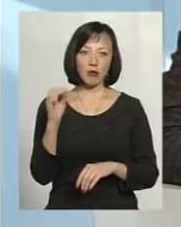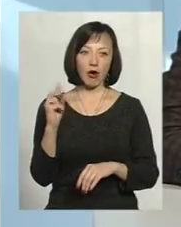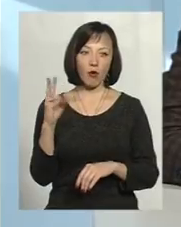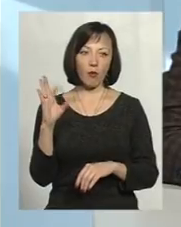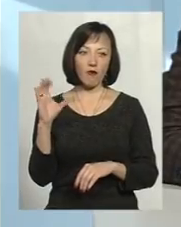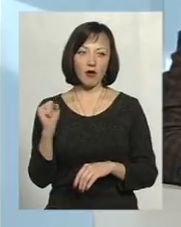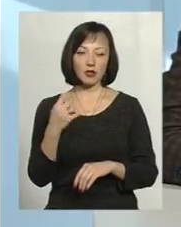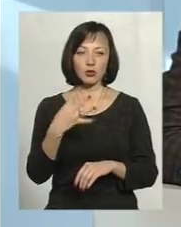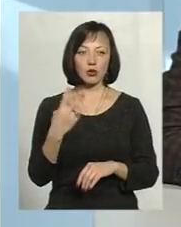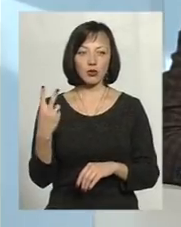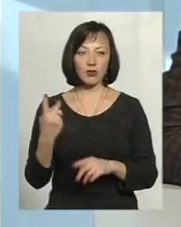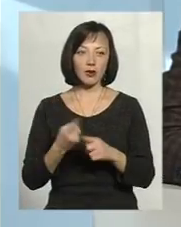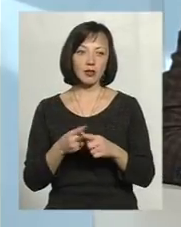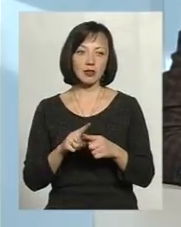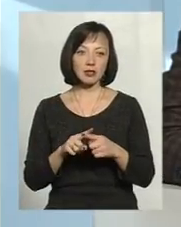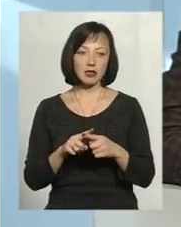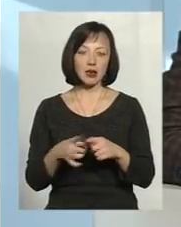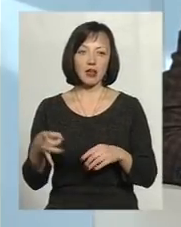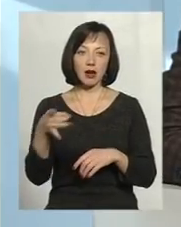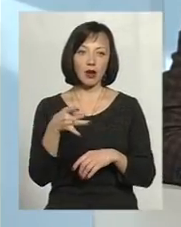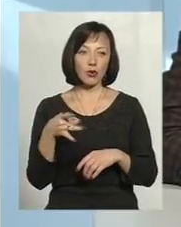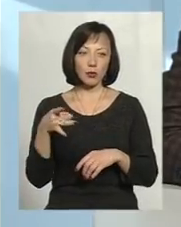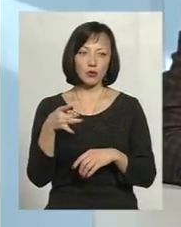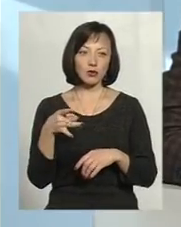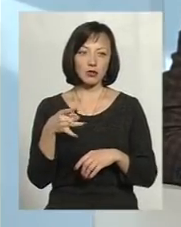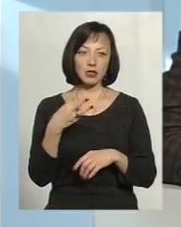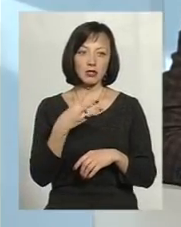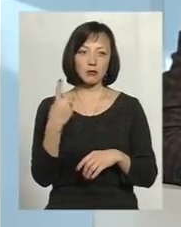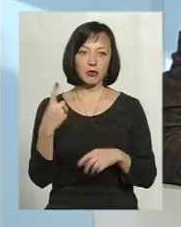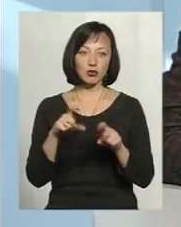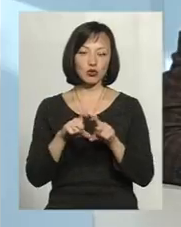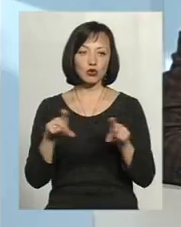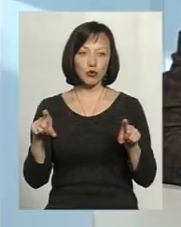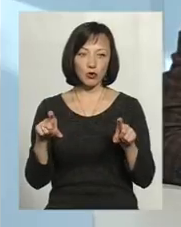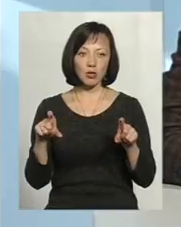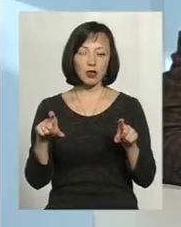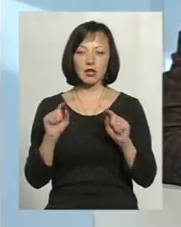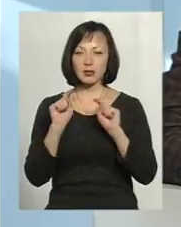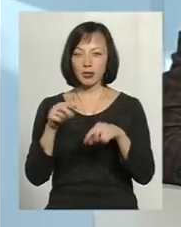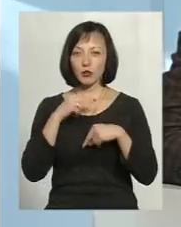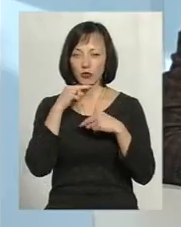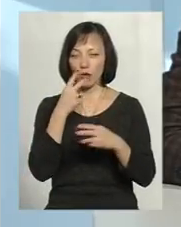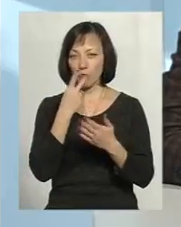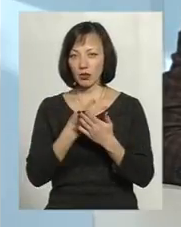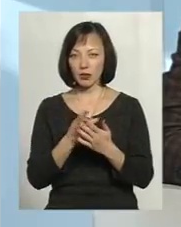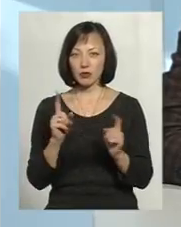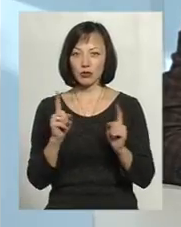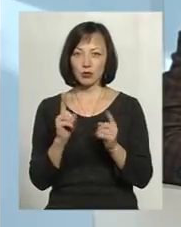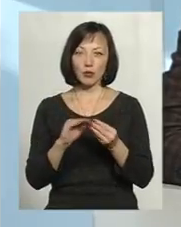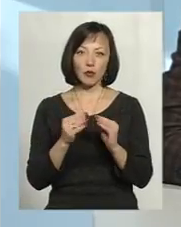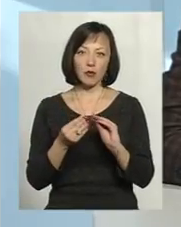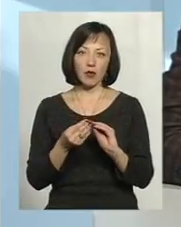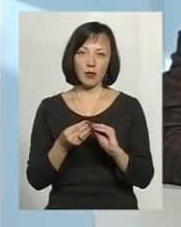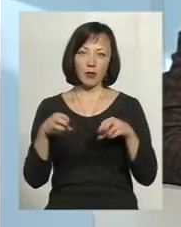42, це, власне, мікрорайон 31-ї школи. звернемо увагу, подивимося, чому власне там є проблеми